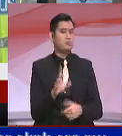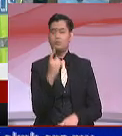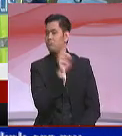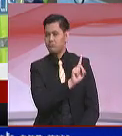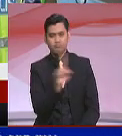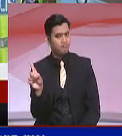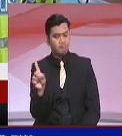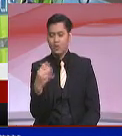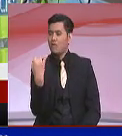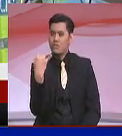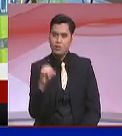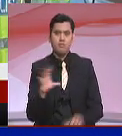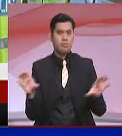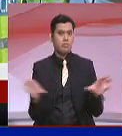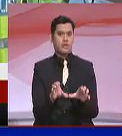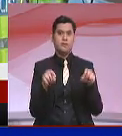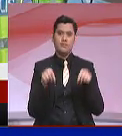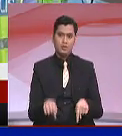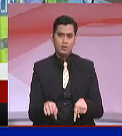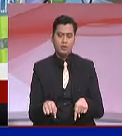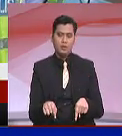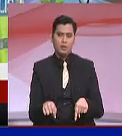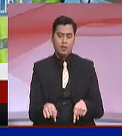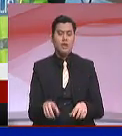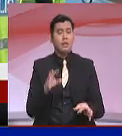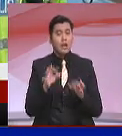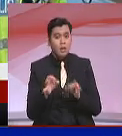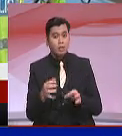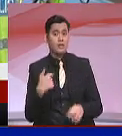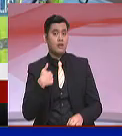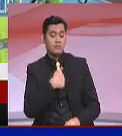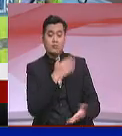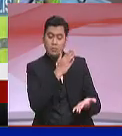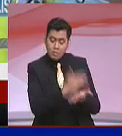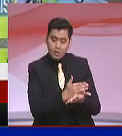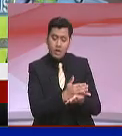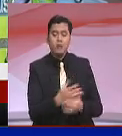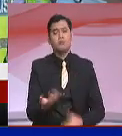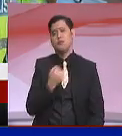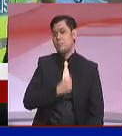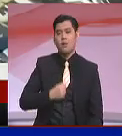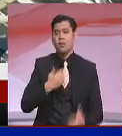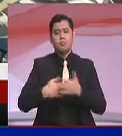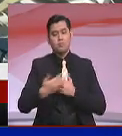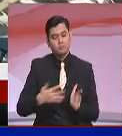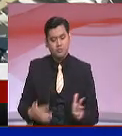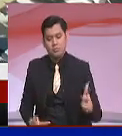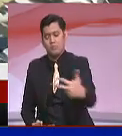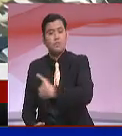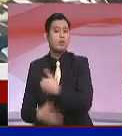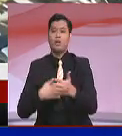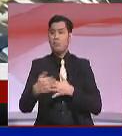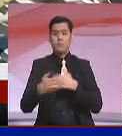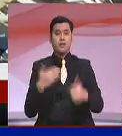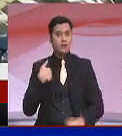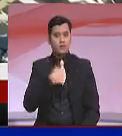Kalau kata nak pergi jauh, kita dah tahan. Kata okeylah, minta maaf, saya pusing balik. Itu kita faham. ACP Nek Izzani